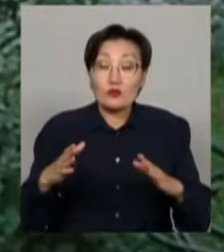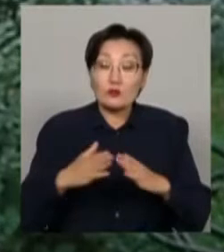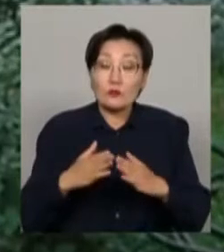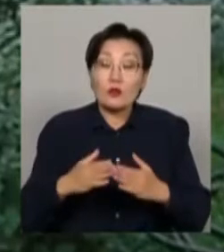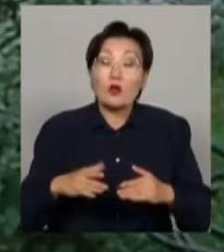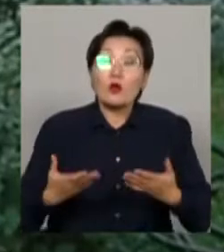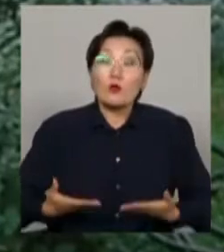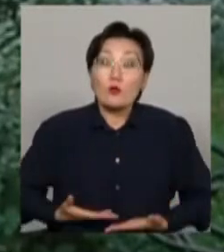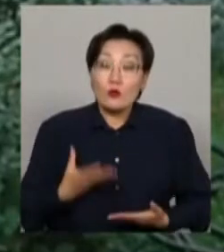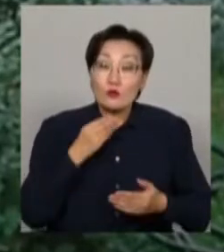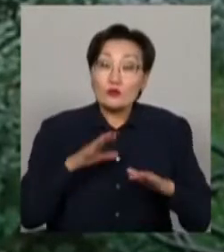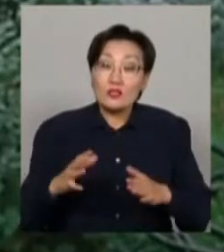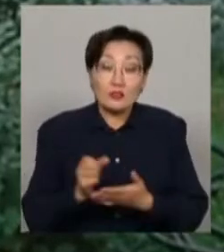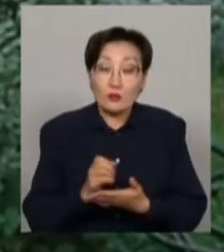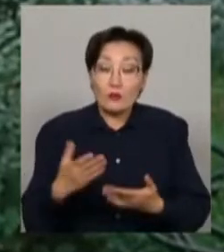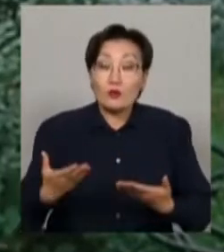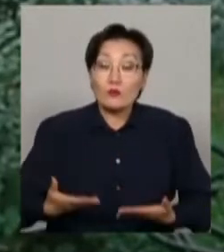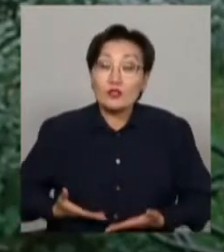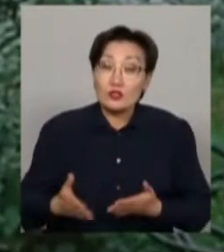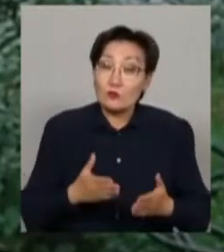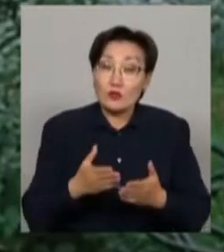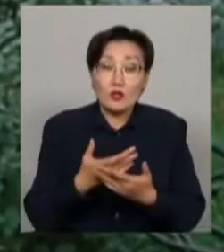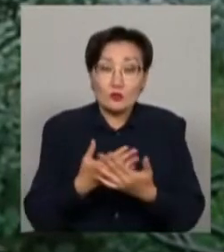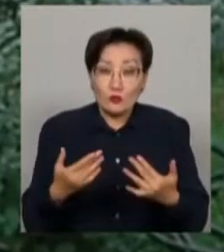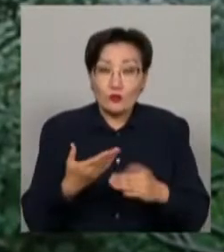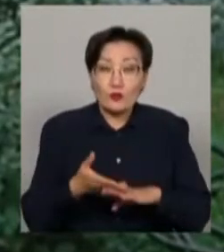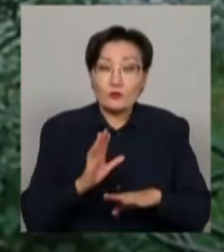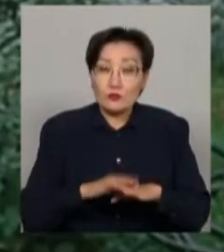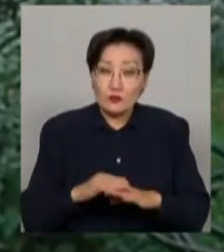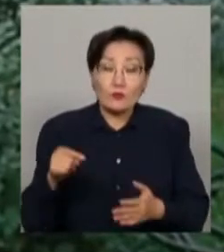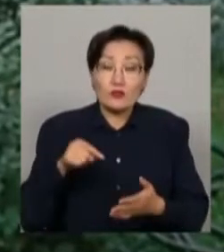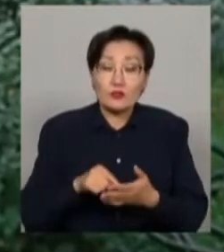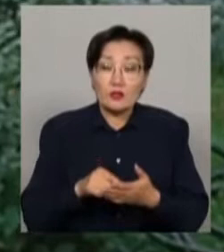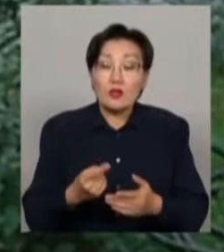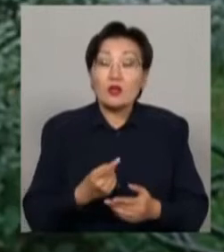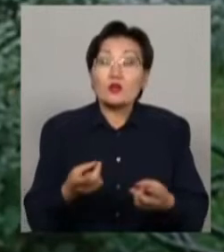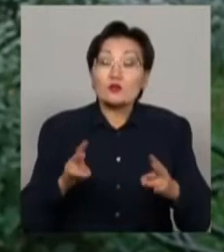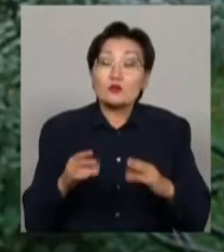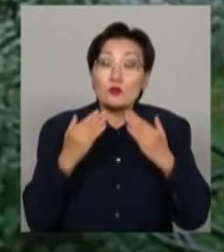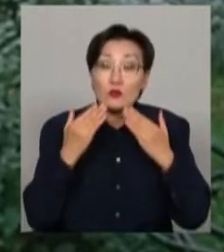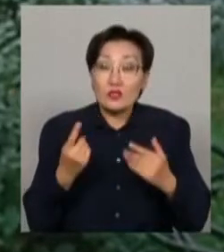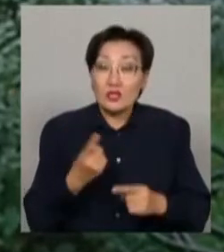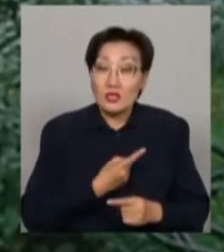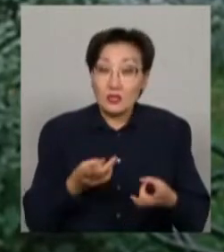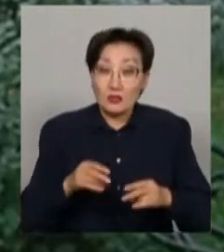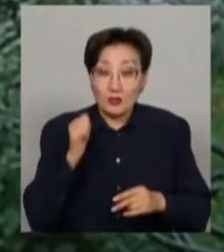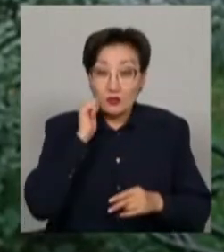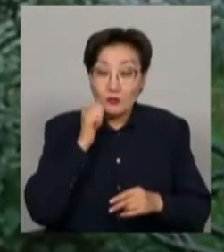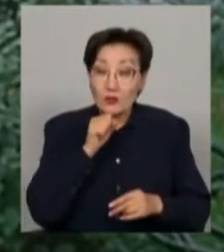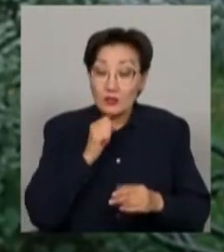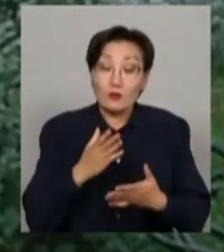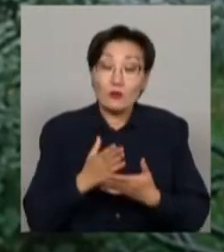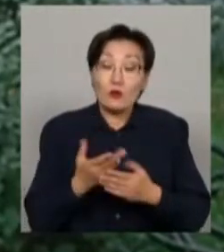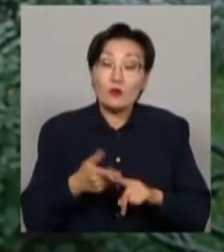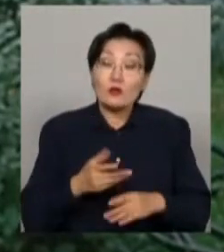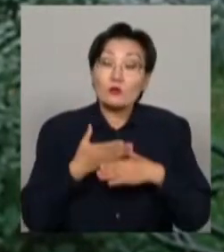өз орнын таппаған жандар емес. Өмір жолында түрлі қиындық көріп, соңында жалғыз қалған қариялар көп. Сондықтан бізге қолдау өте